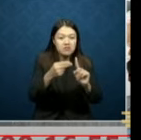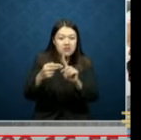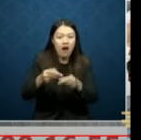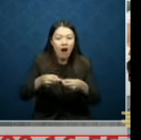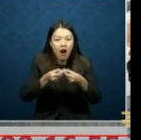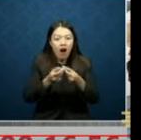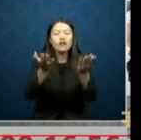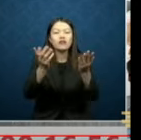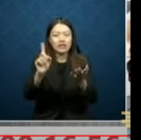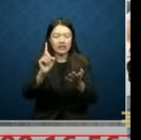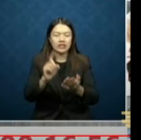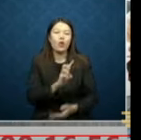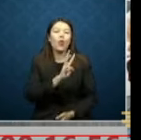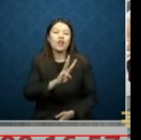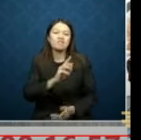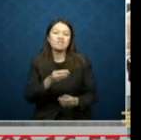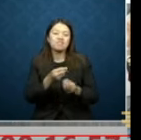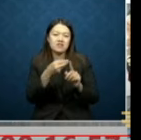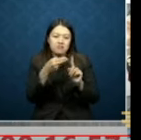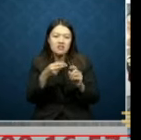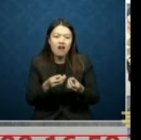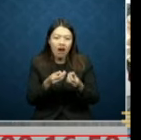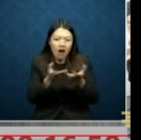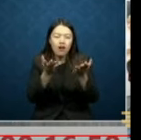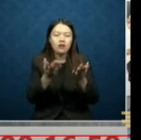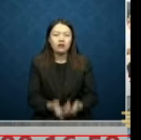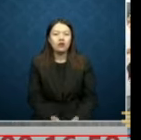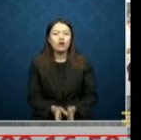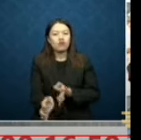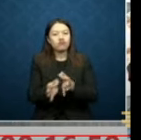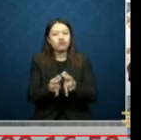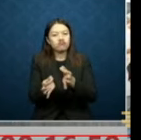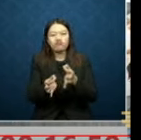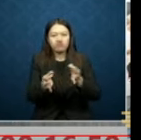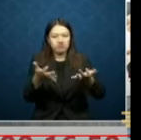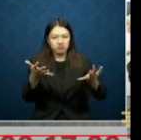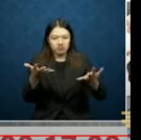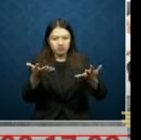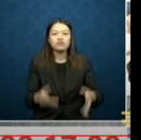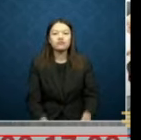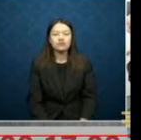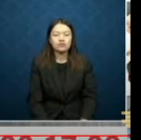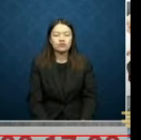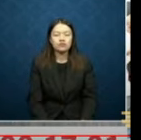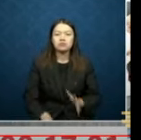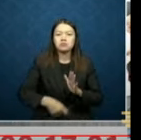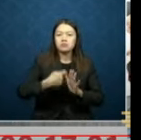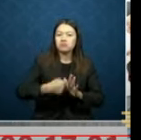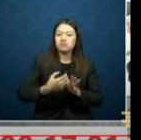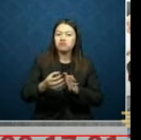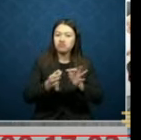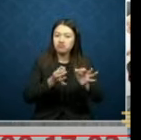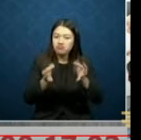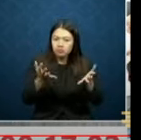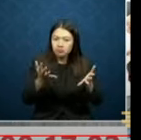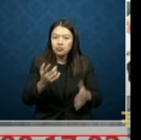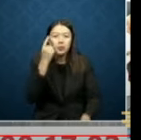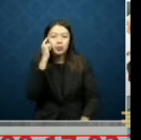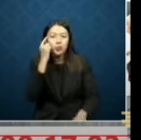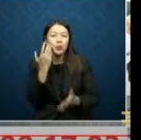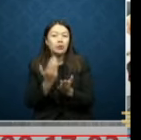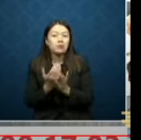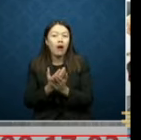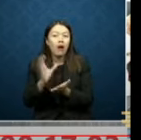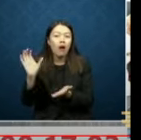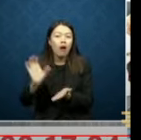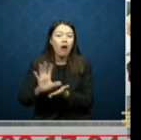ายดิจิตอลวอลเล็ตแต่ท่านก็ไม่ชี้แจงสาเหตุที่ไม่ชี้แจงเพราะก็ไม่รู้ว่าจะเอาเงินมา